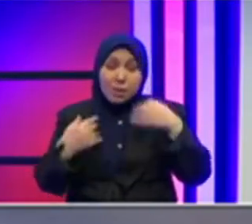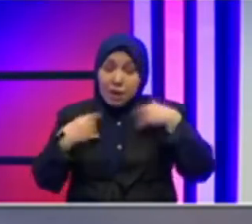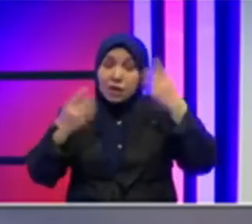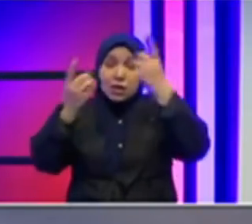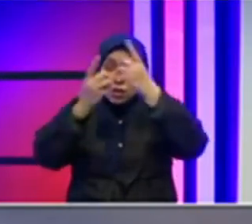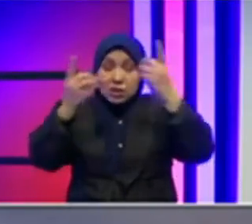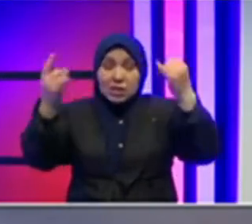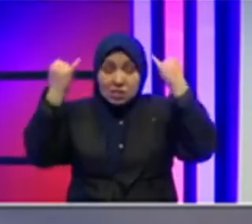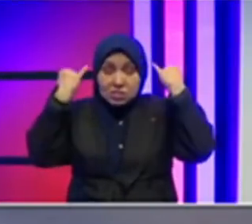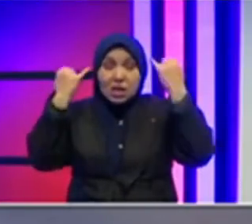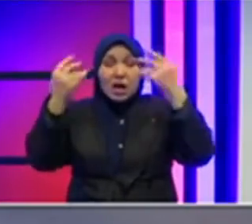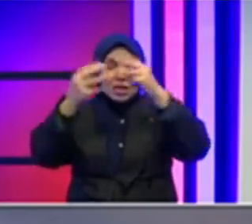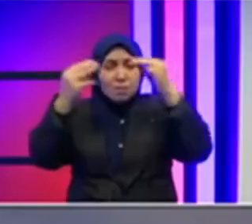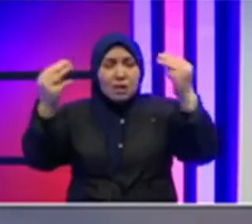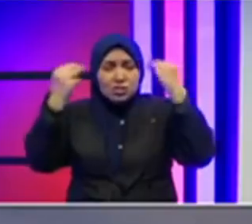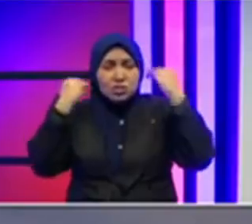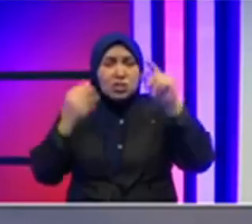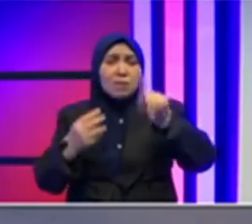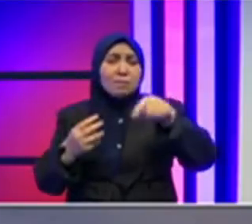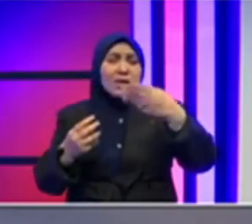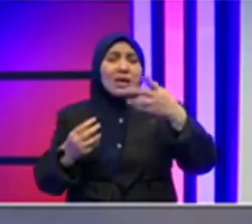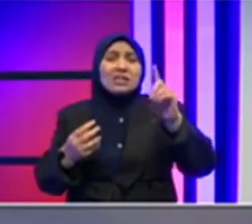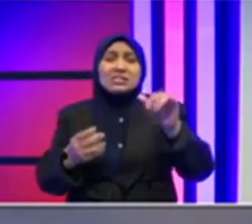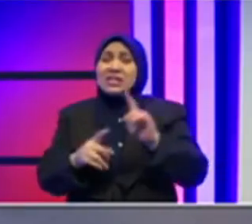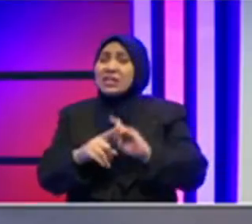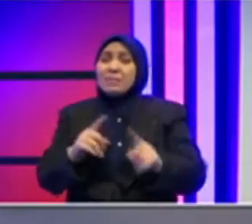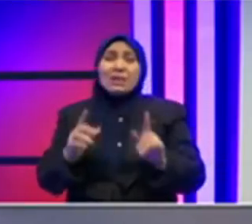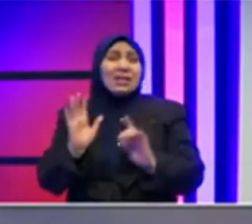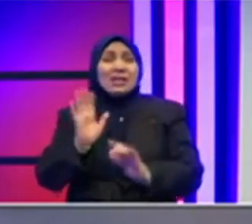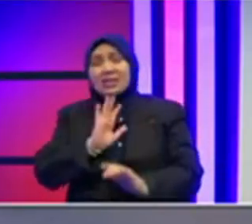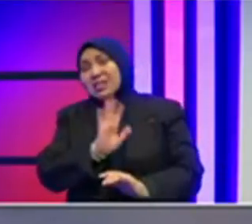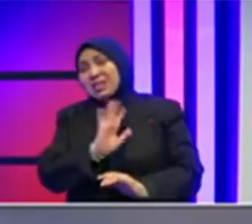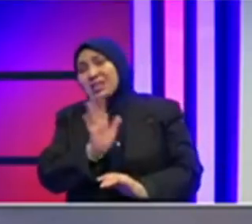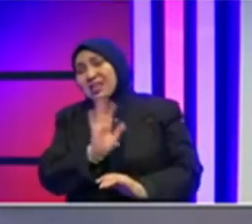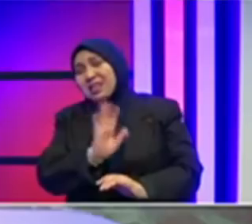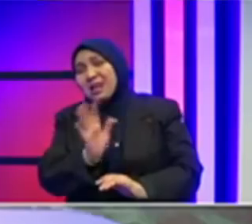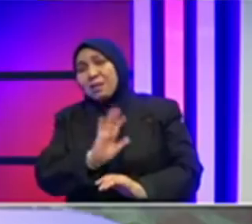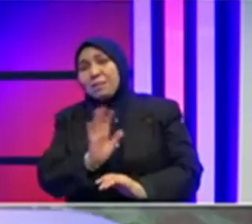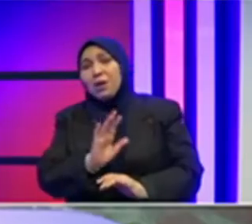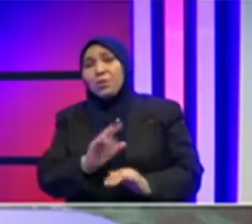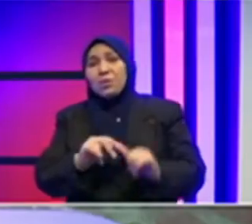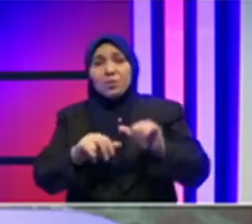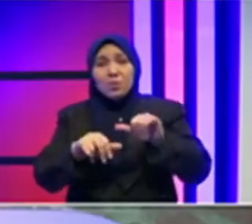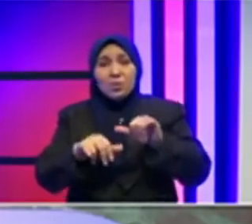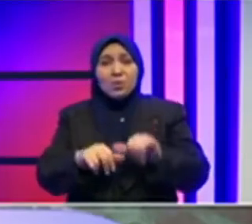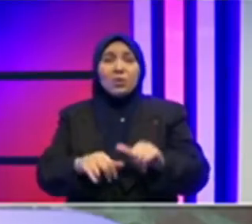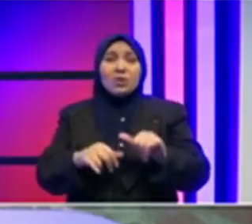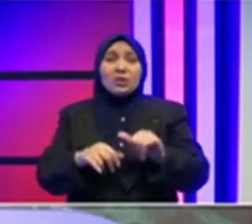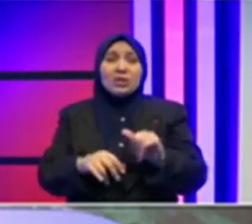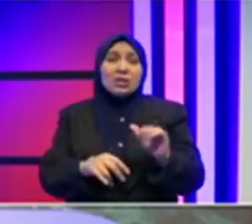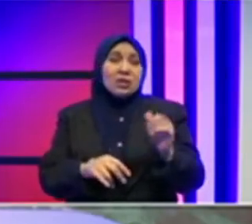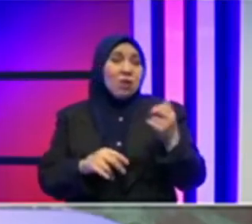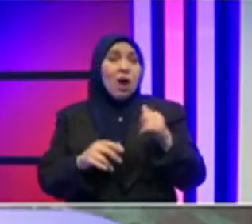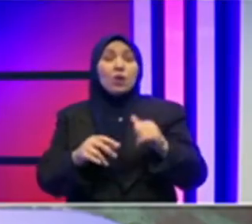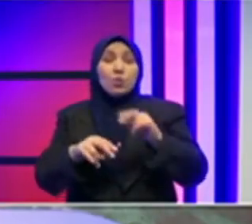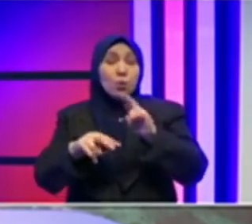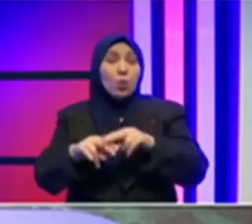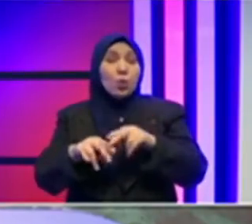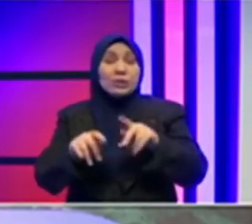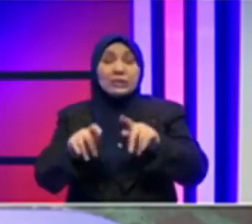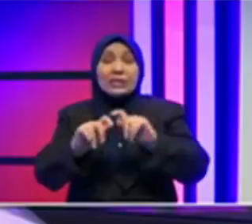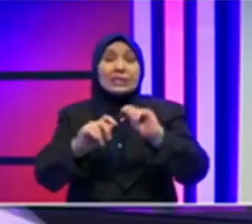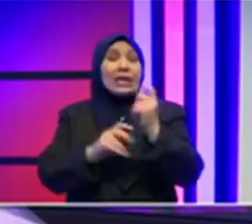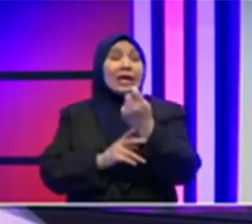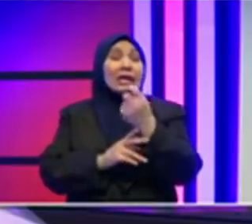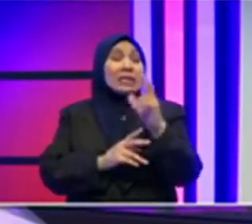ada master, PhD, tapi dia tak nak duduk dekat tingkat 13. Dia kata 13 ni tak ada ong. Kan